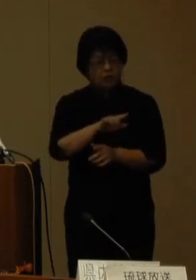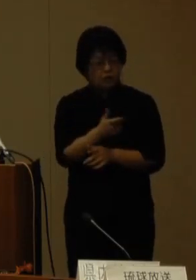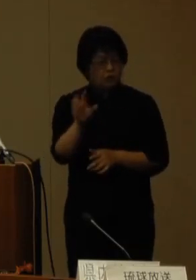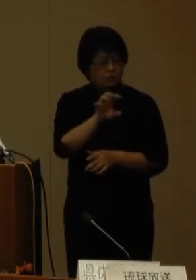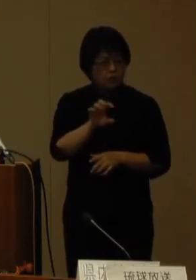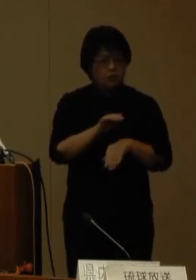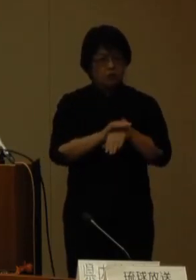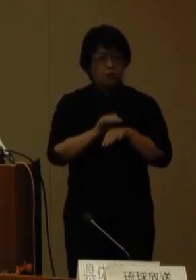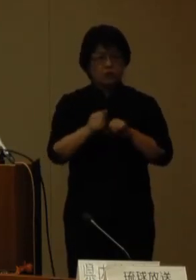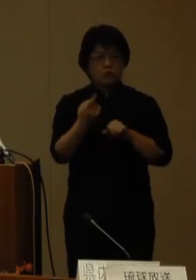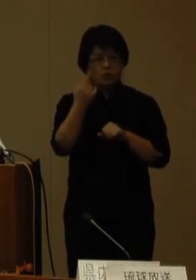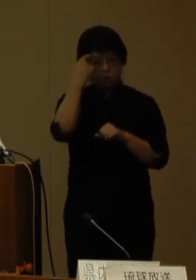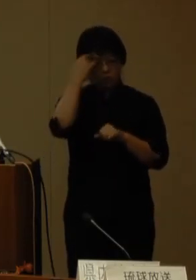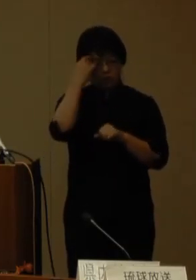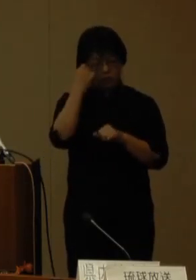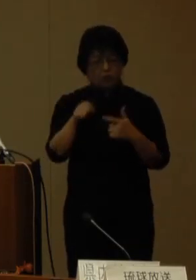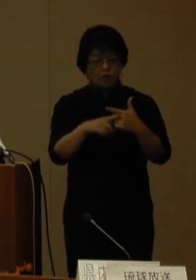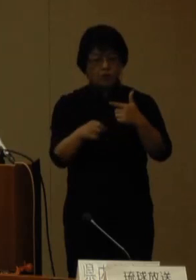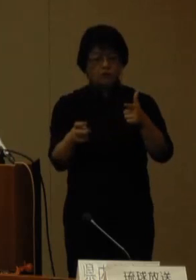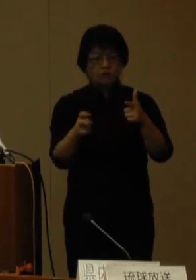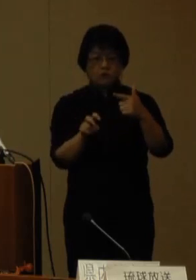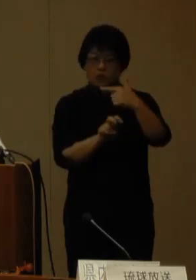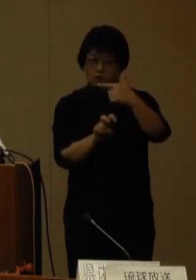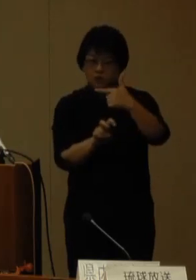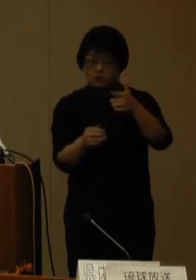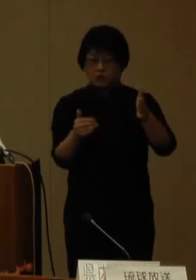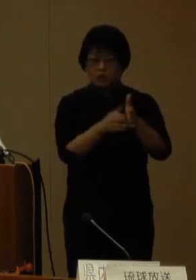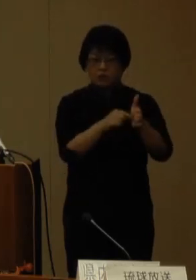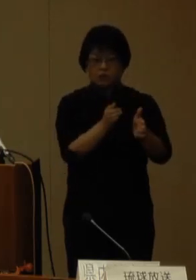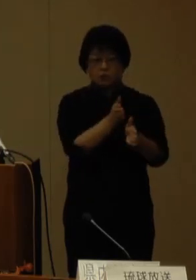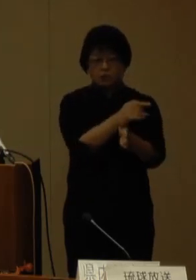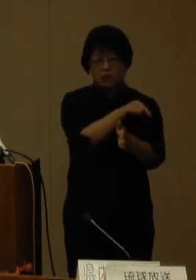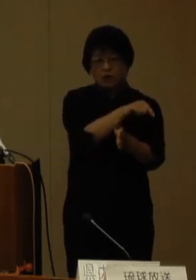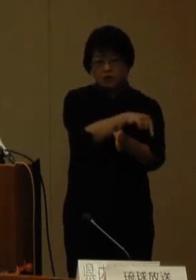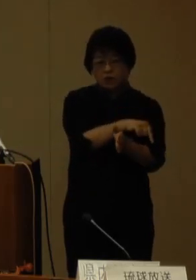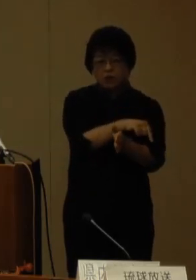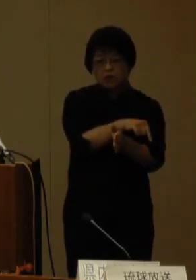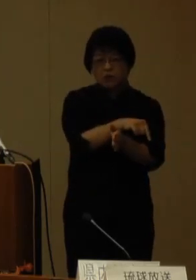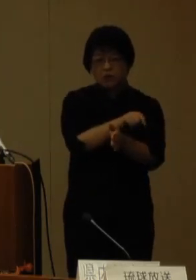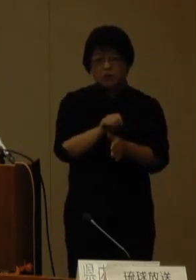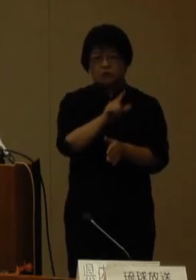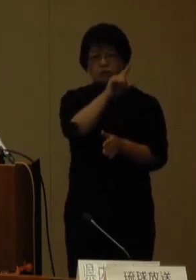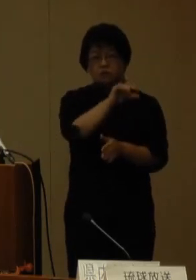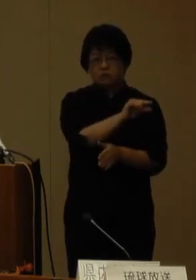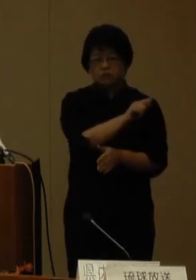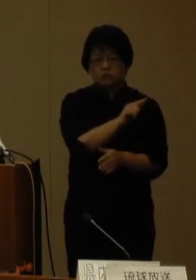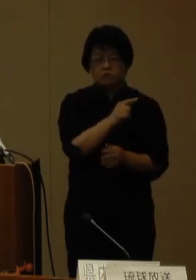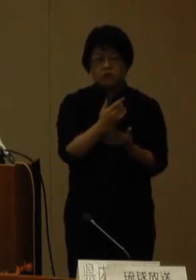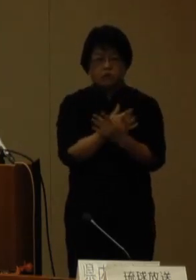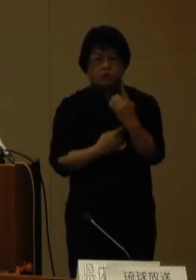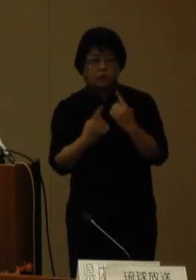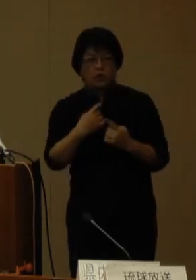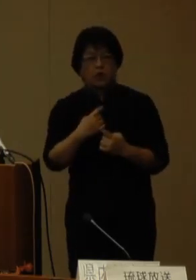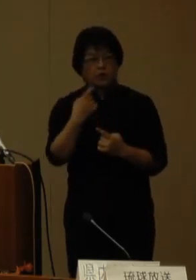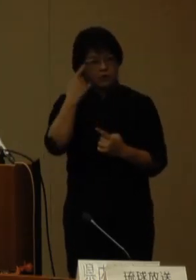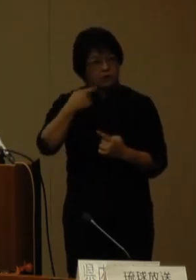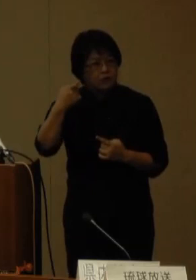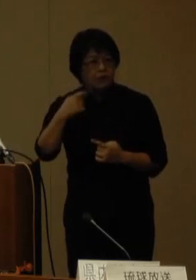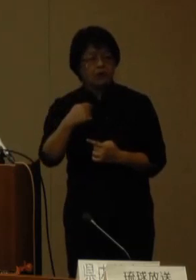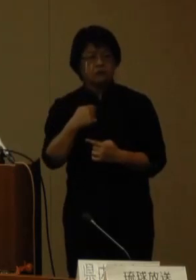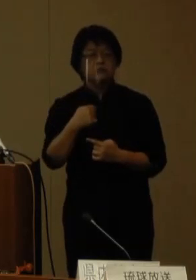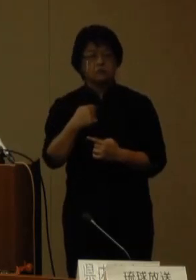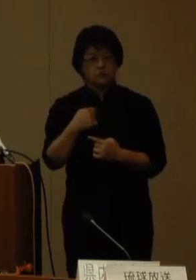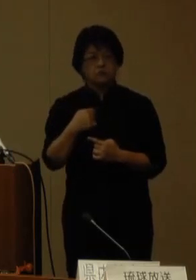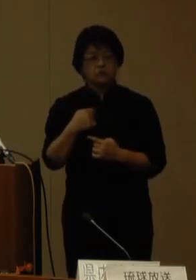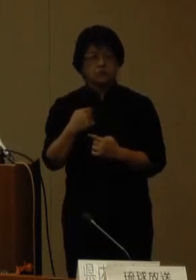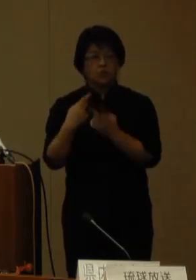の6月20日を明けたら同じようなことにならないのかという ところも気がかりなんですけれども、そのあたりもう県民に